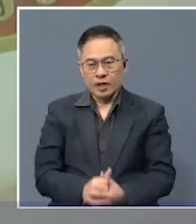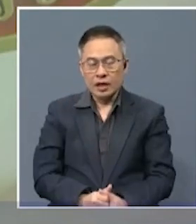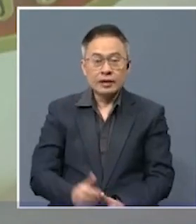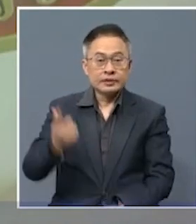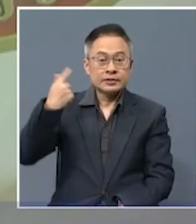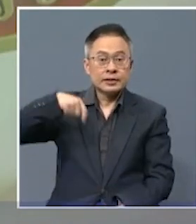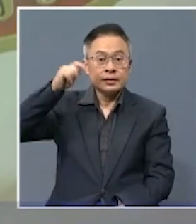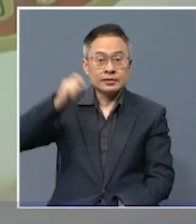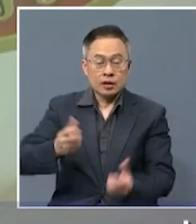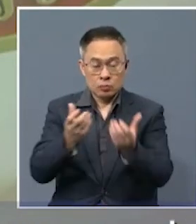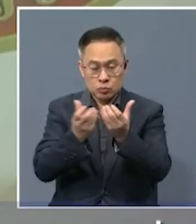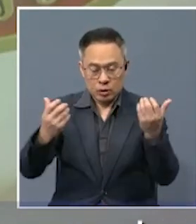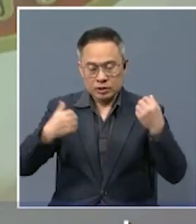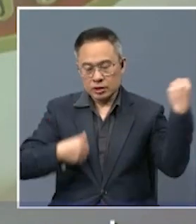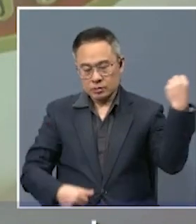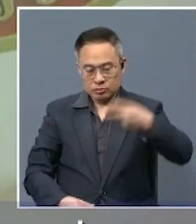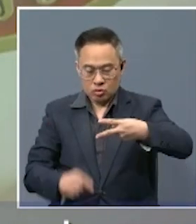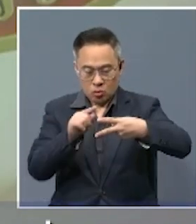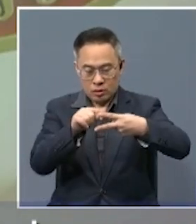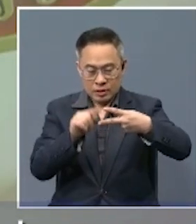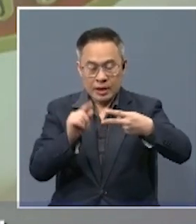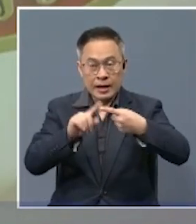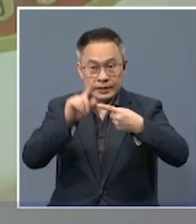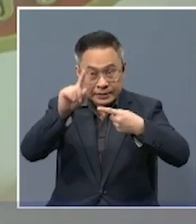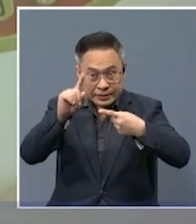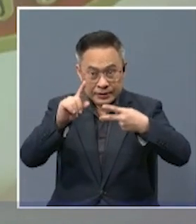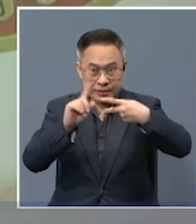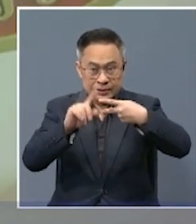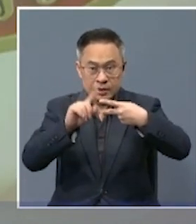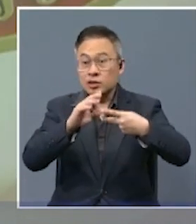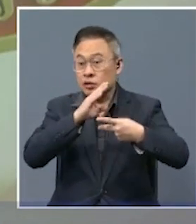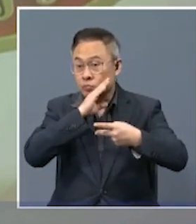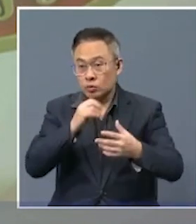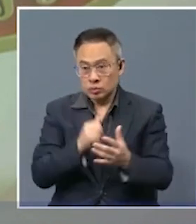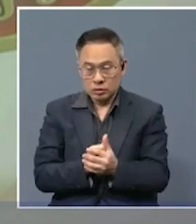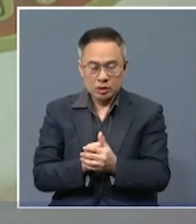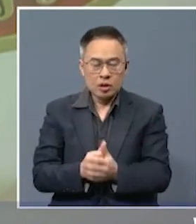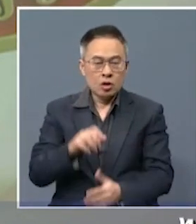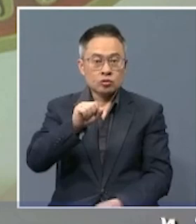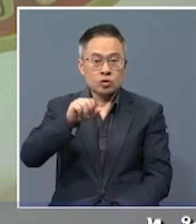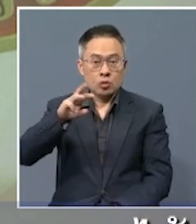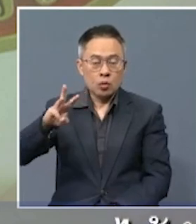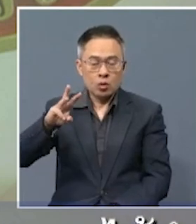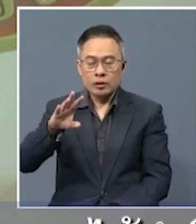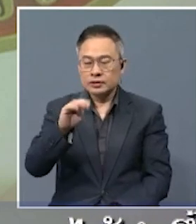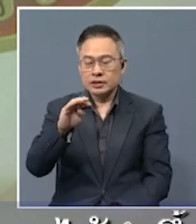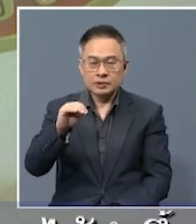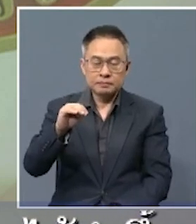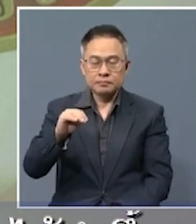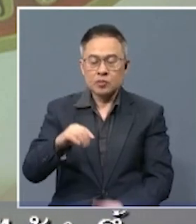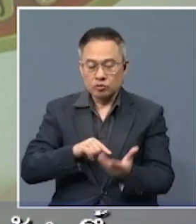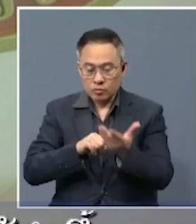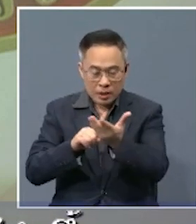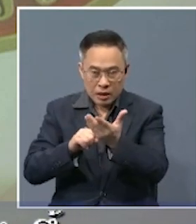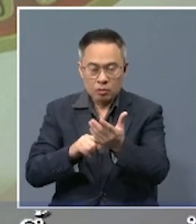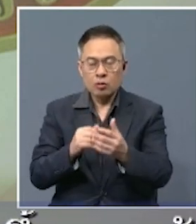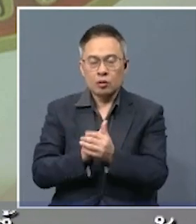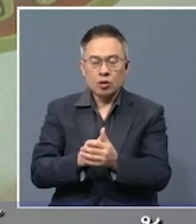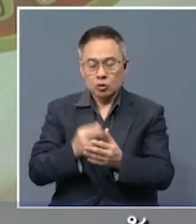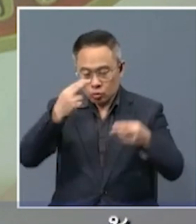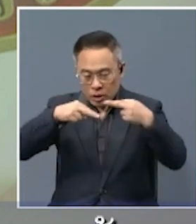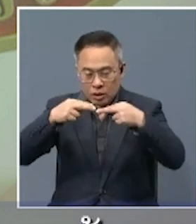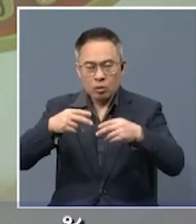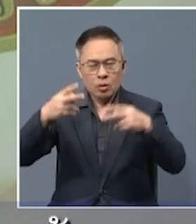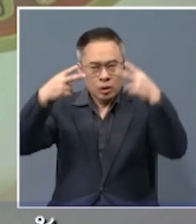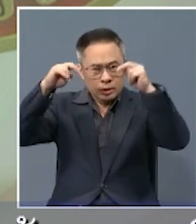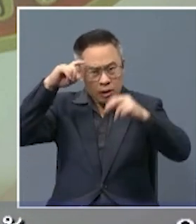รัฐธรรมนูญออกได้ 2หน้าแนวทางแรกหากศาลรัฐธรรมนูญยกคำร้อง 40สวนายเศรษฐาทวีศิลป์ยังคงทำหน้าที่